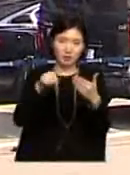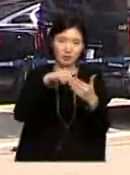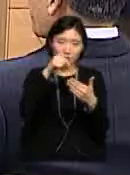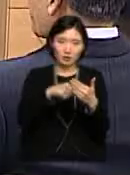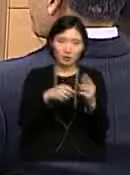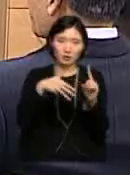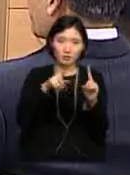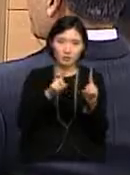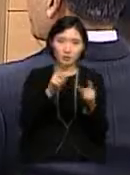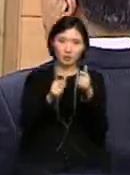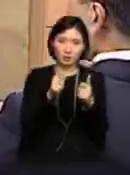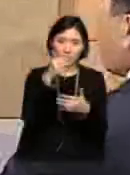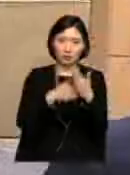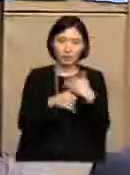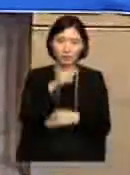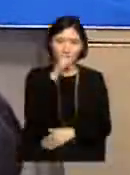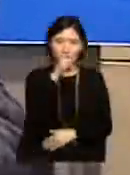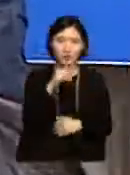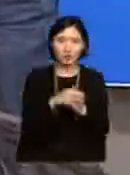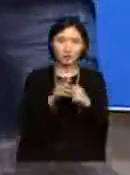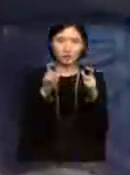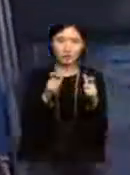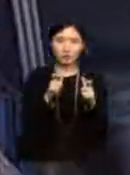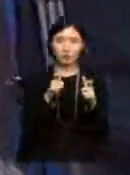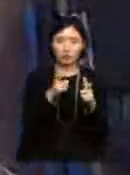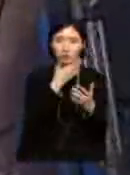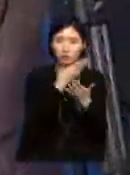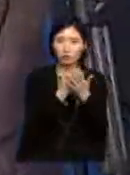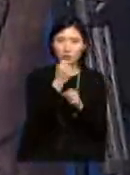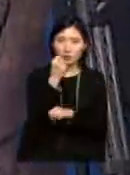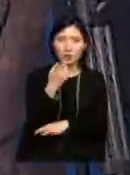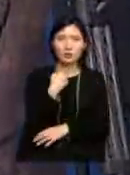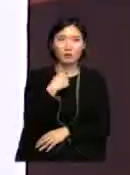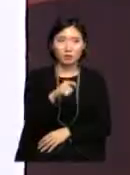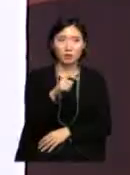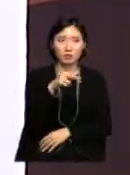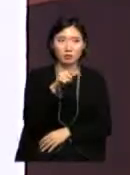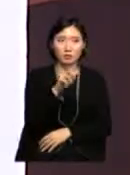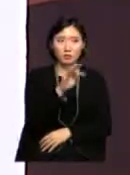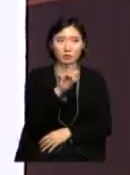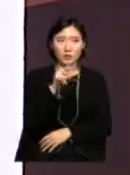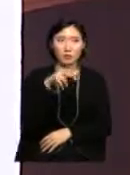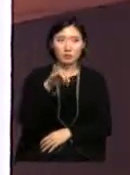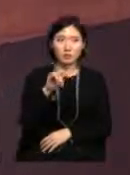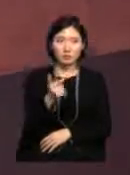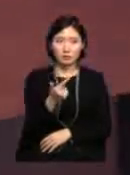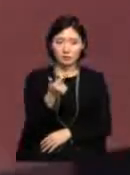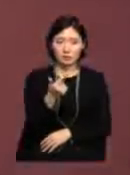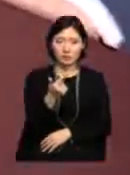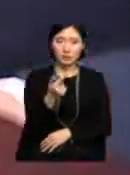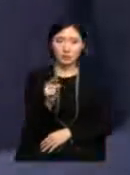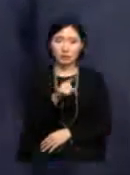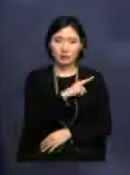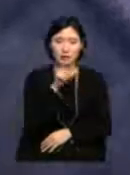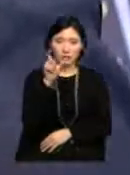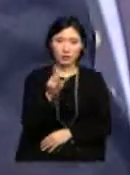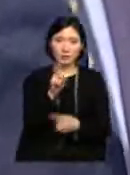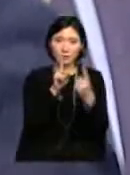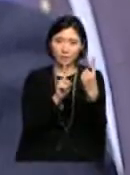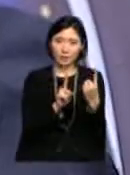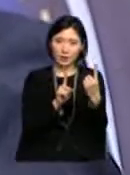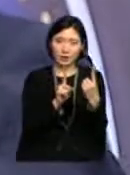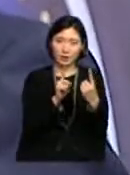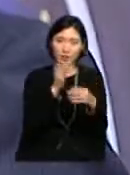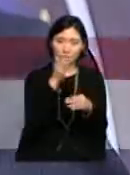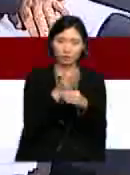남았습니다. 지역에서 잔뼈가 굵은 서울시의회 성백진 의원이 가장 유력한 대항마로 떠오르고 있습니다. 최근